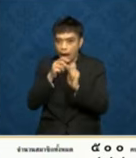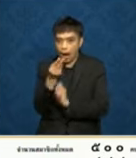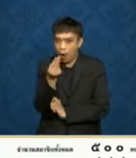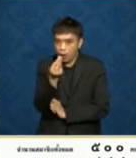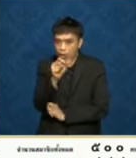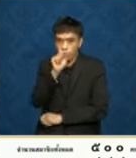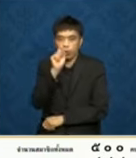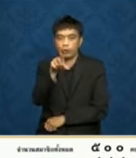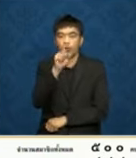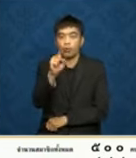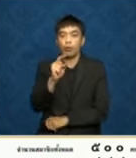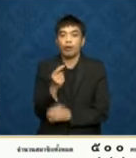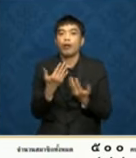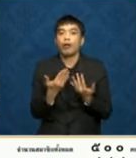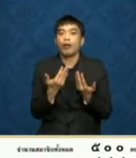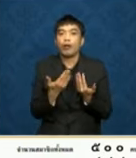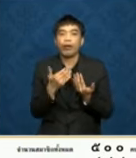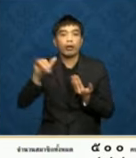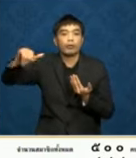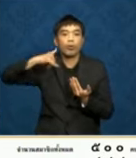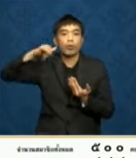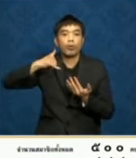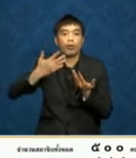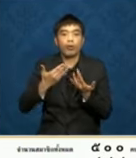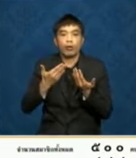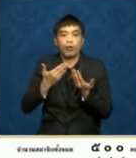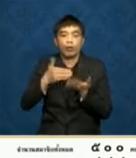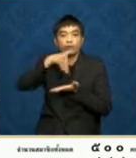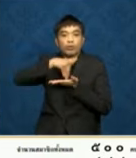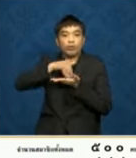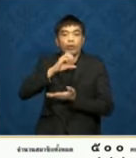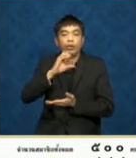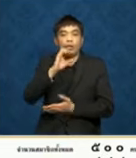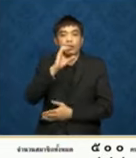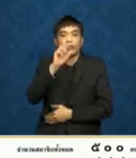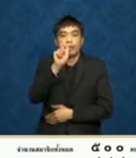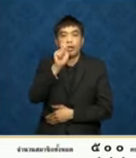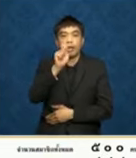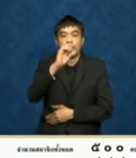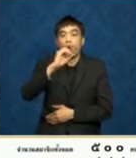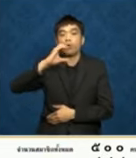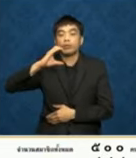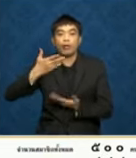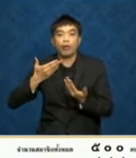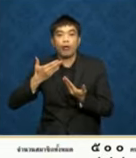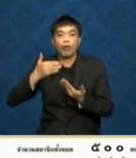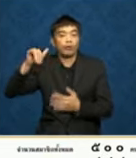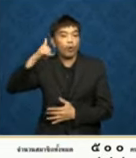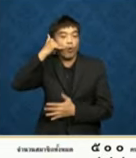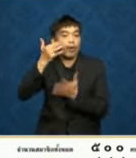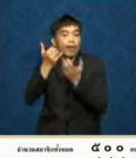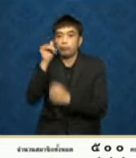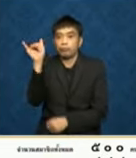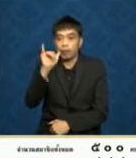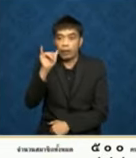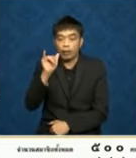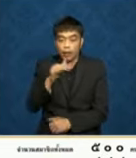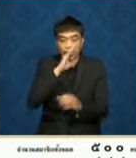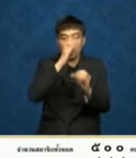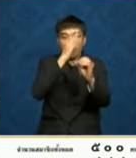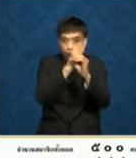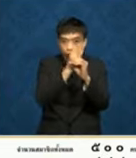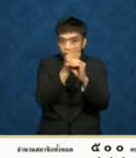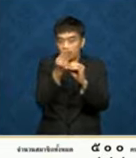ปชาชนรòสาย น้อยลงนะครับและเมได้ข้มลครบท่วน ก็สามารถรังงับบญชีได้เร็วขึ้น